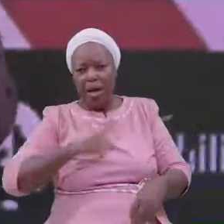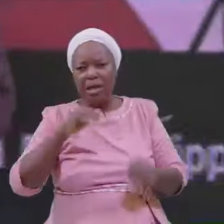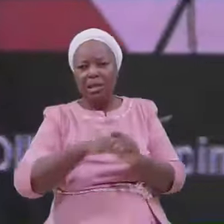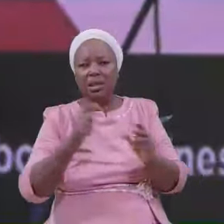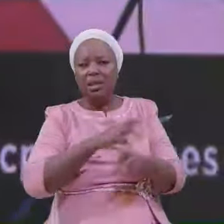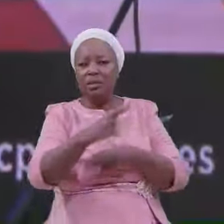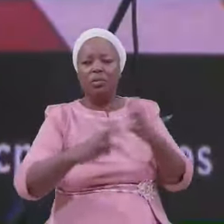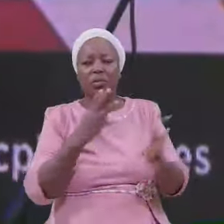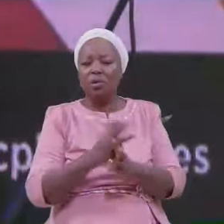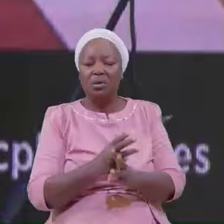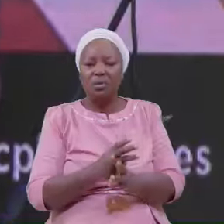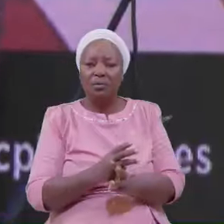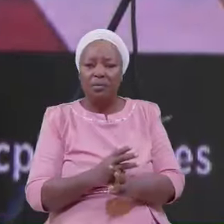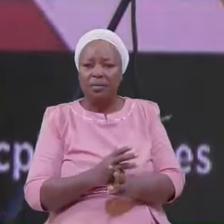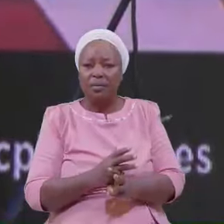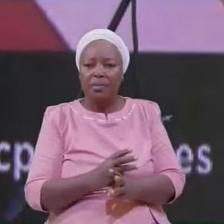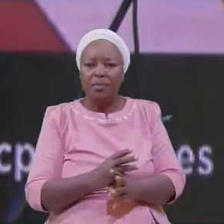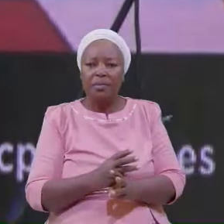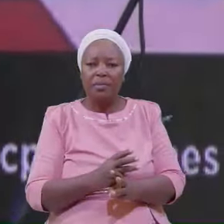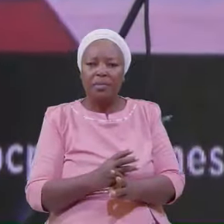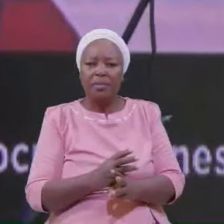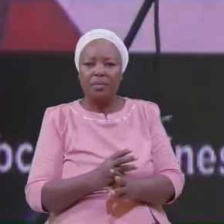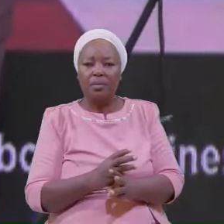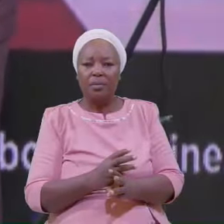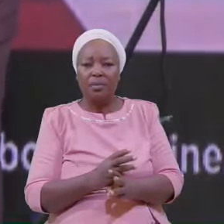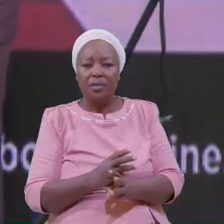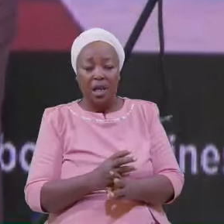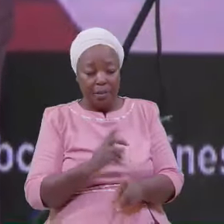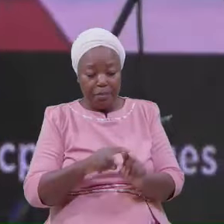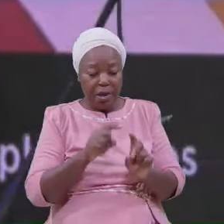na pinakamagaling na tao sa buong mundo. Says, look away from them.